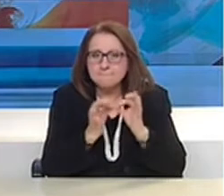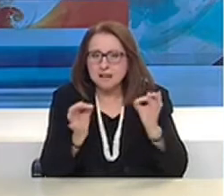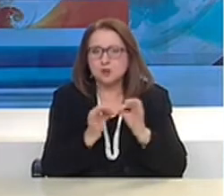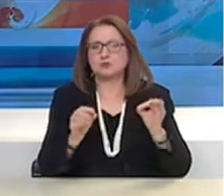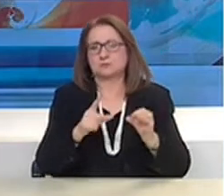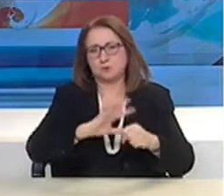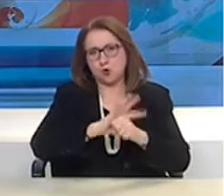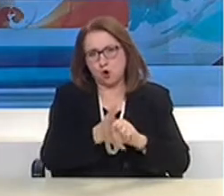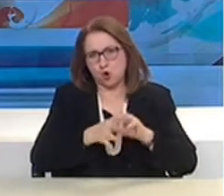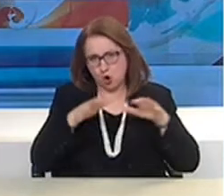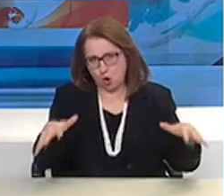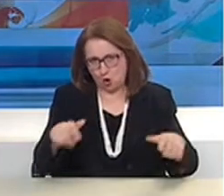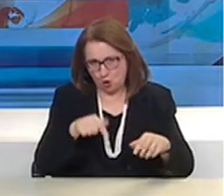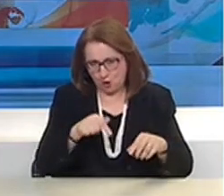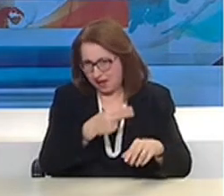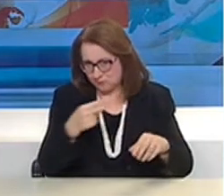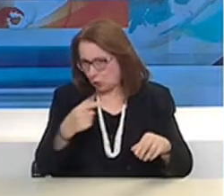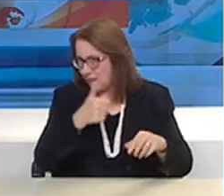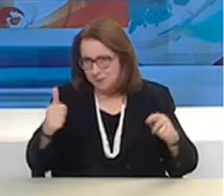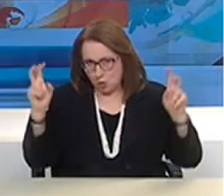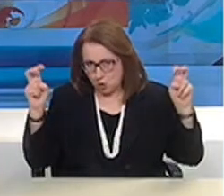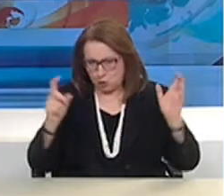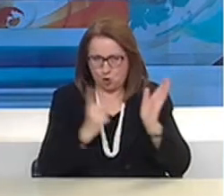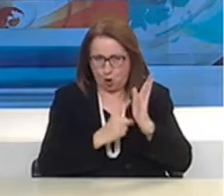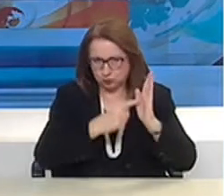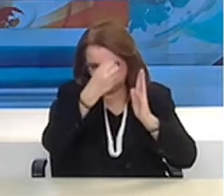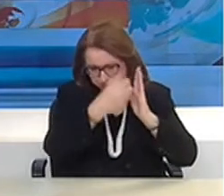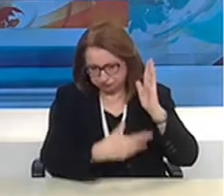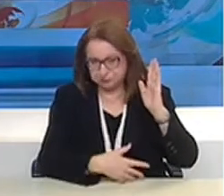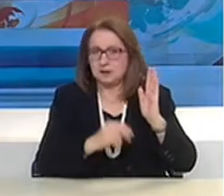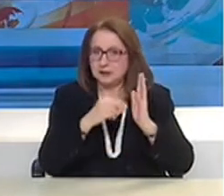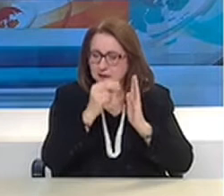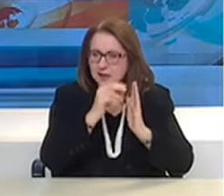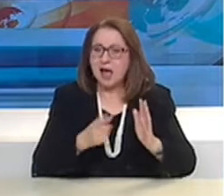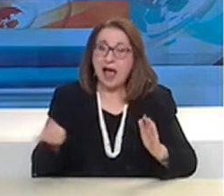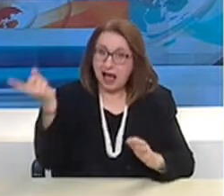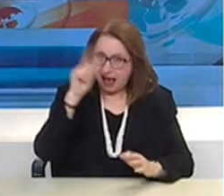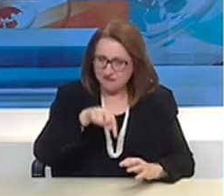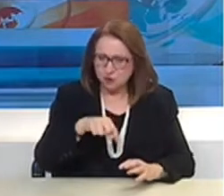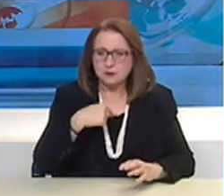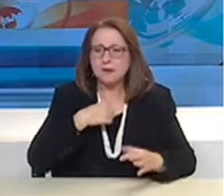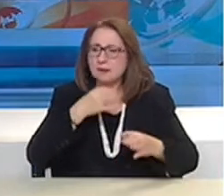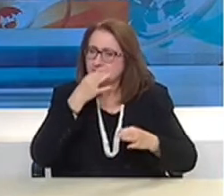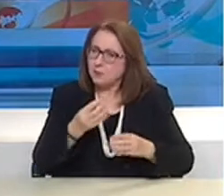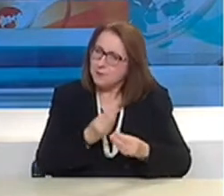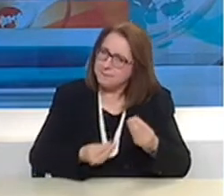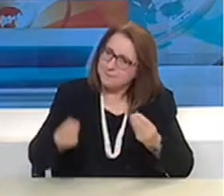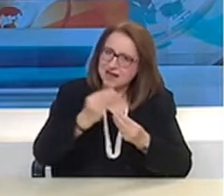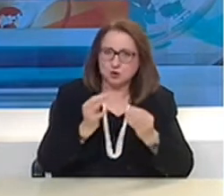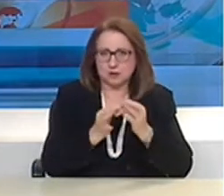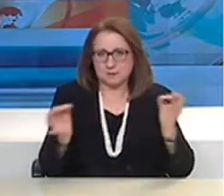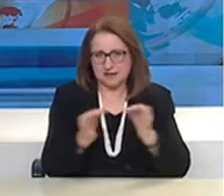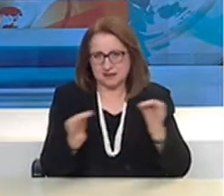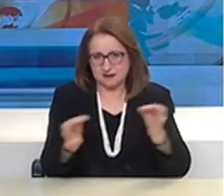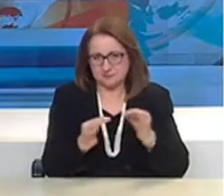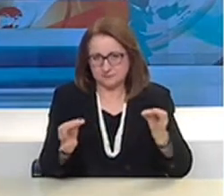διασποράς του κορονοϊού και την αντιμετώπιση των ζητημάτων του κορονοϊού. Αύριο θα ανακοινώσουμε περισσότερα μέτρα, κυρίως σε